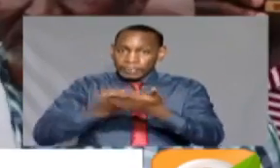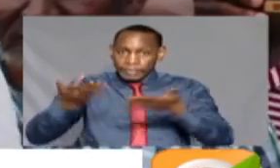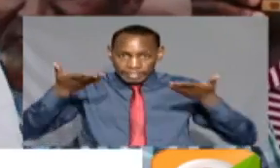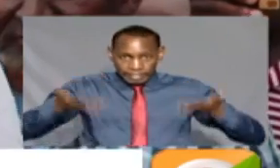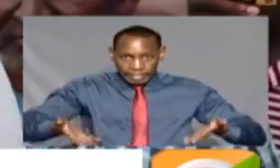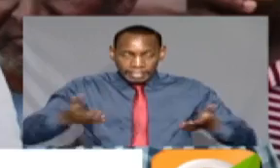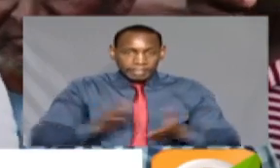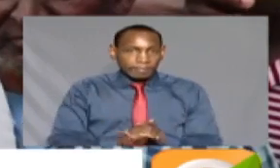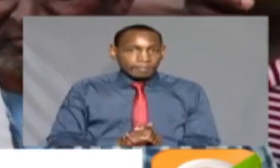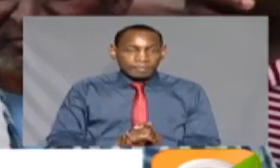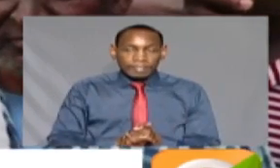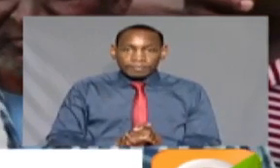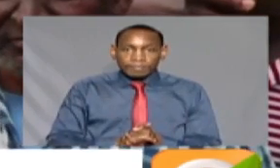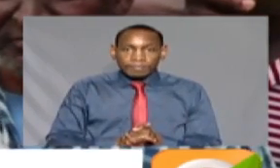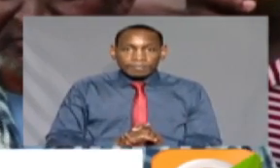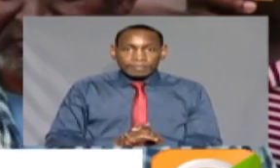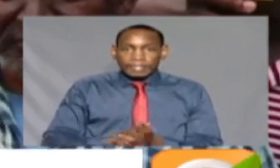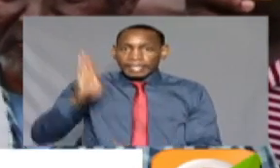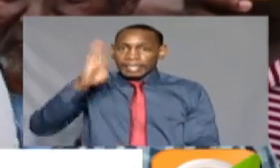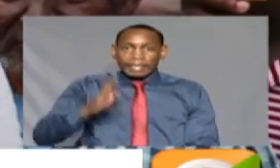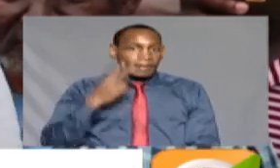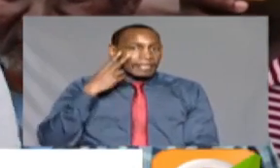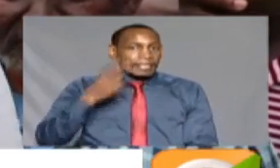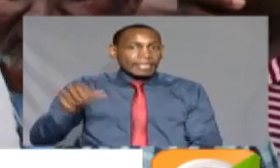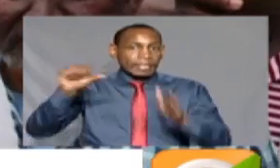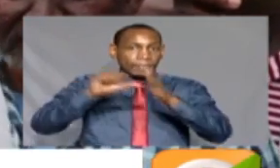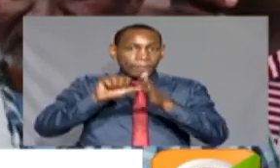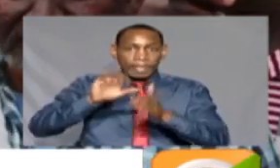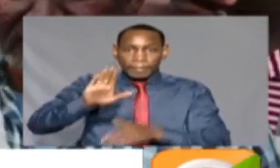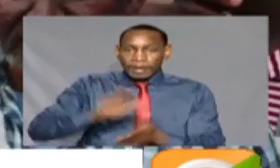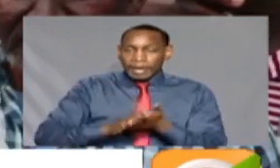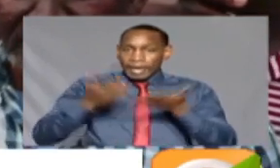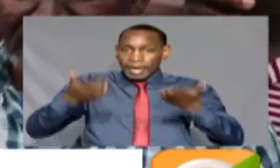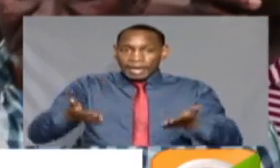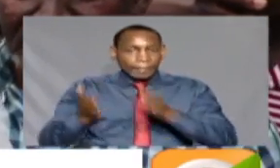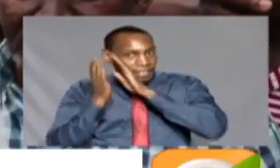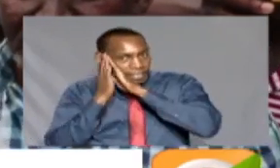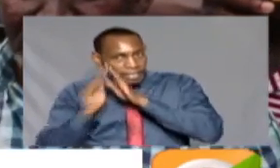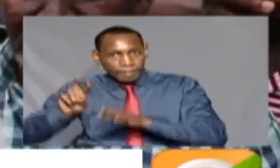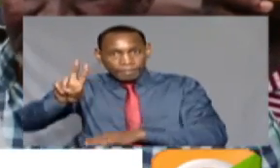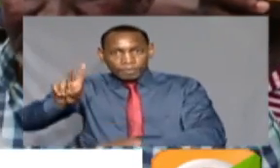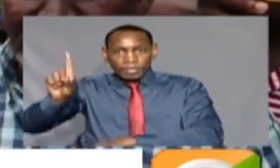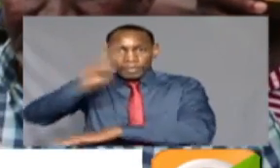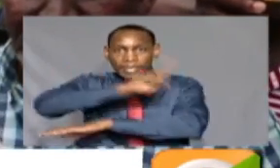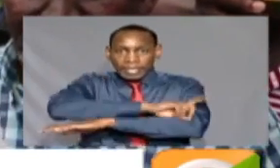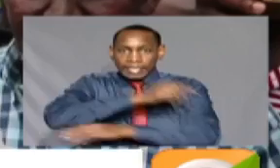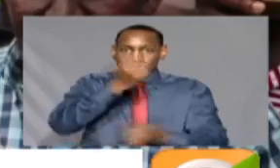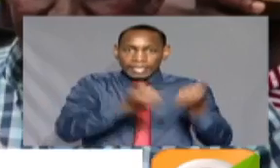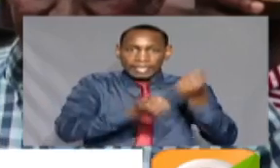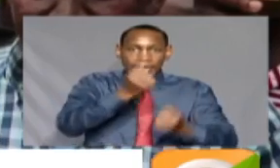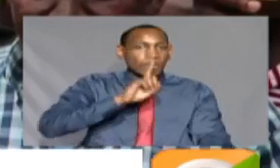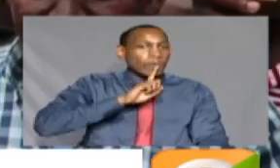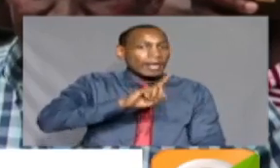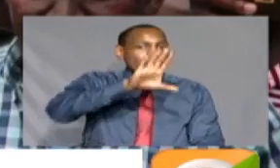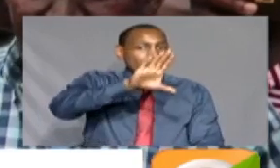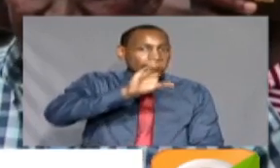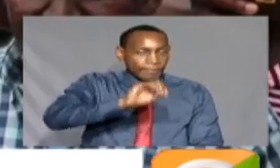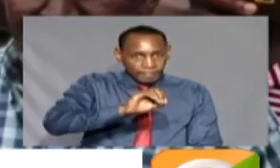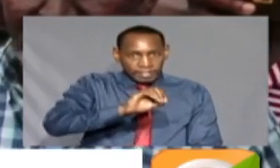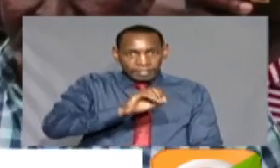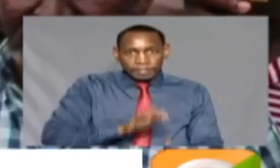sasa. Hajawahi kuona shida kama hiyo. Haba na lala siku 21 ikuwa gari